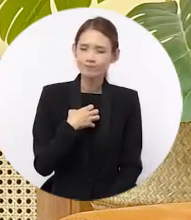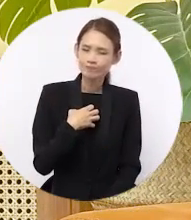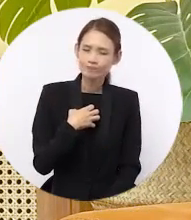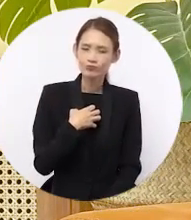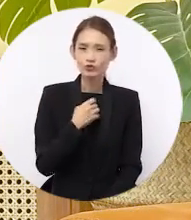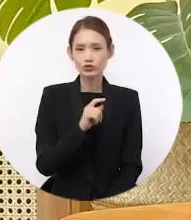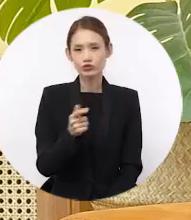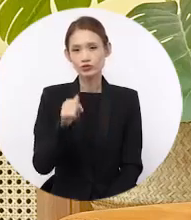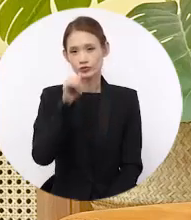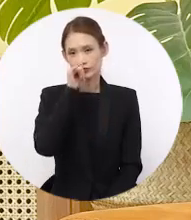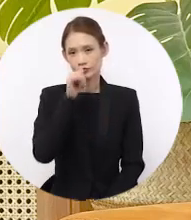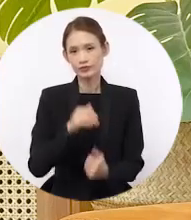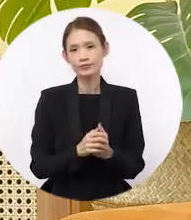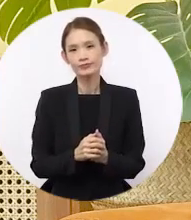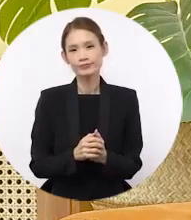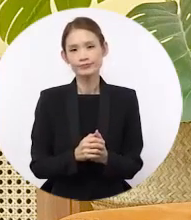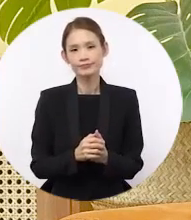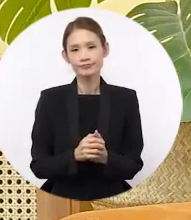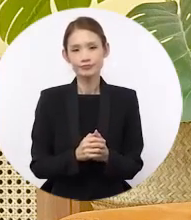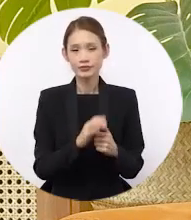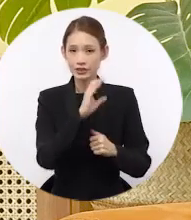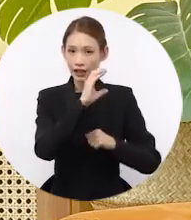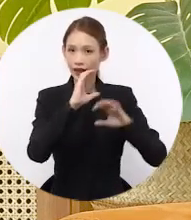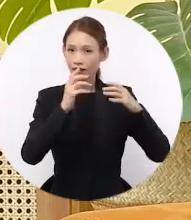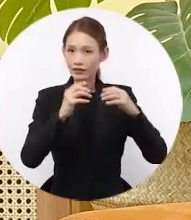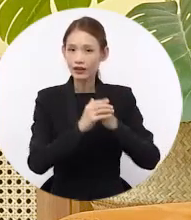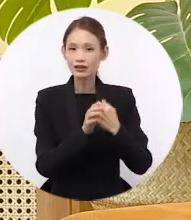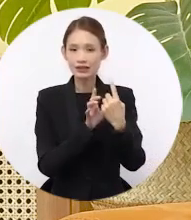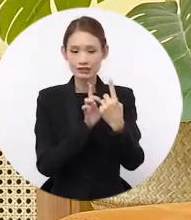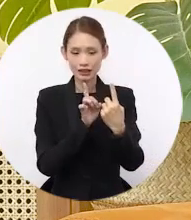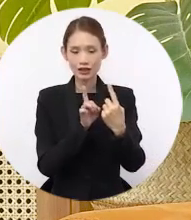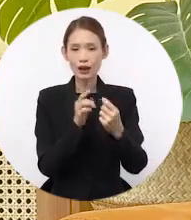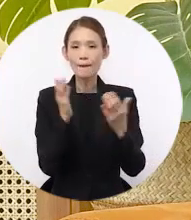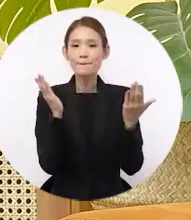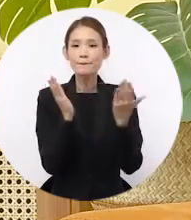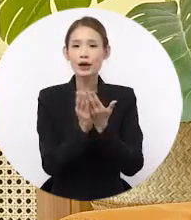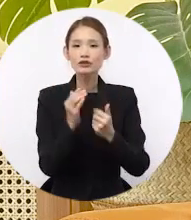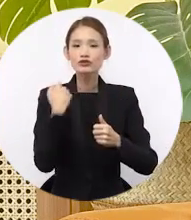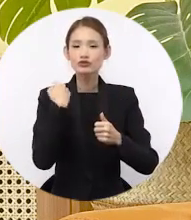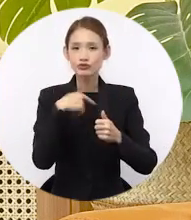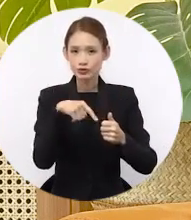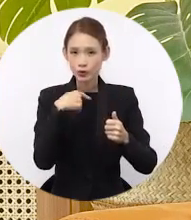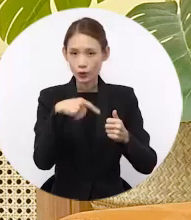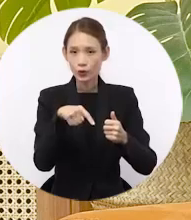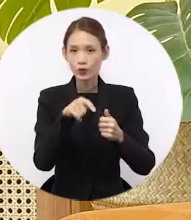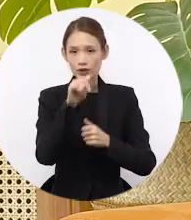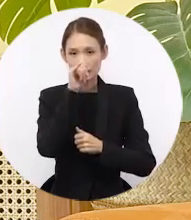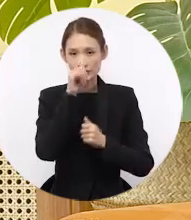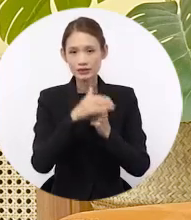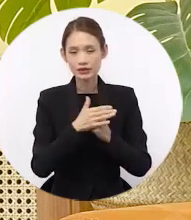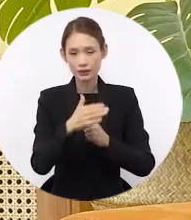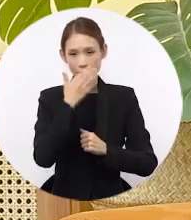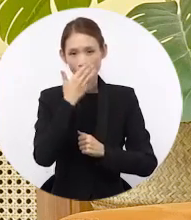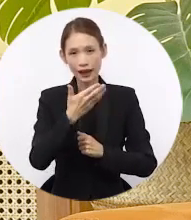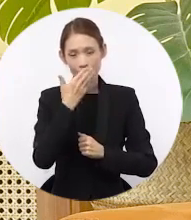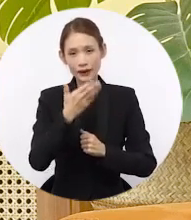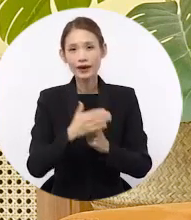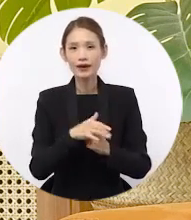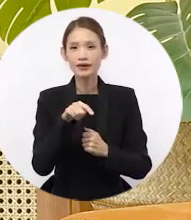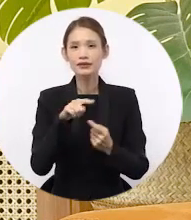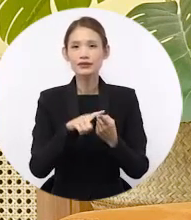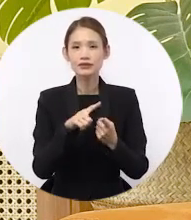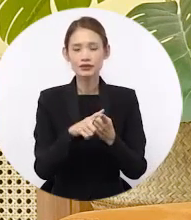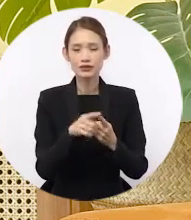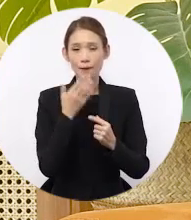우려되는 것들이 좀 저는 아직 있는 것 같아요. 이 캐나다는 사실 1대1 맞춤형 교육이 있기 때문에 가능하기